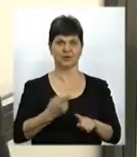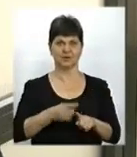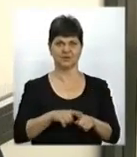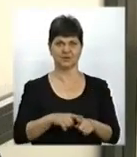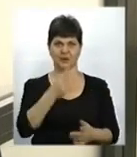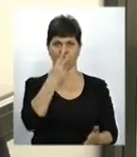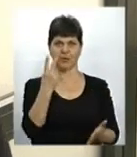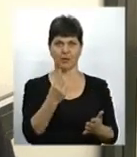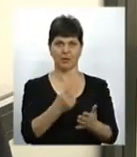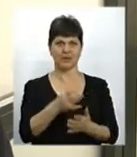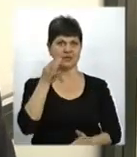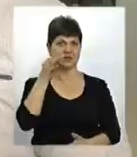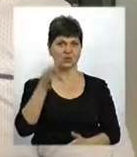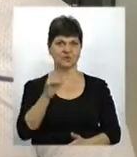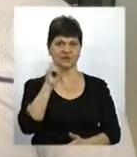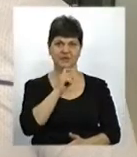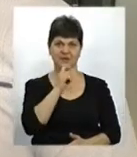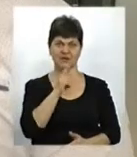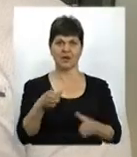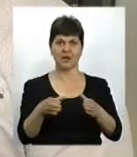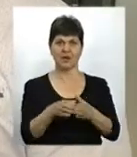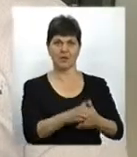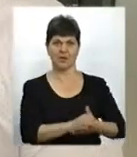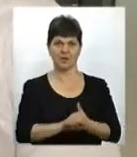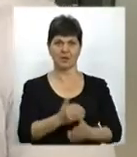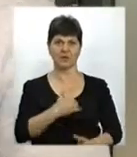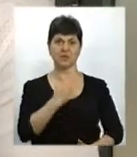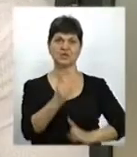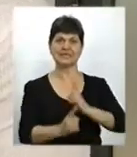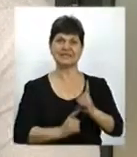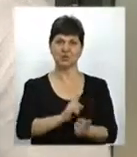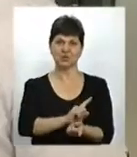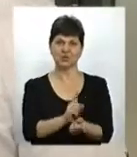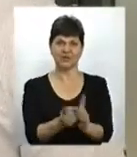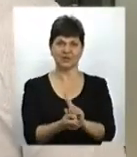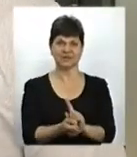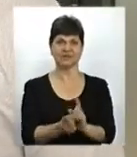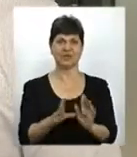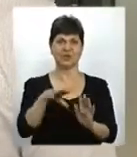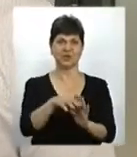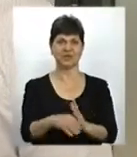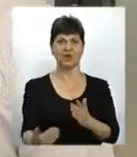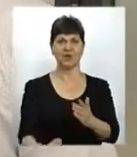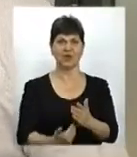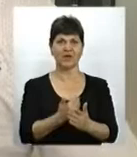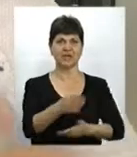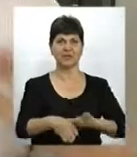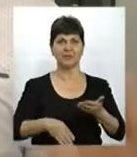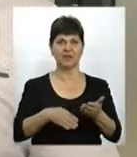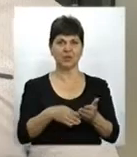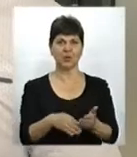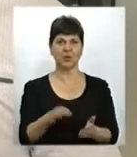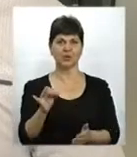І це показують, в тому числі, досвід Вінниці. Громади хочуть змінюватися, хочуть впроваджувати новаторські підходи, в тому числі